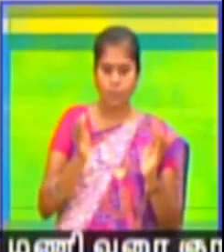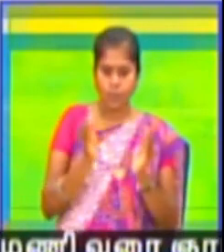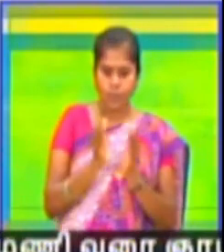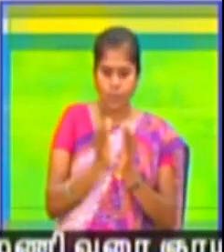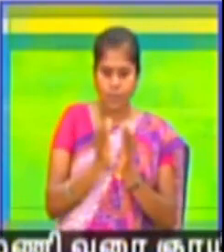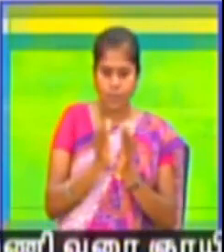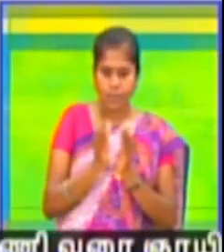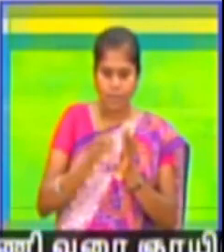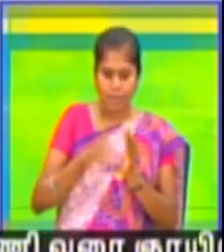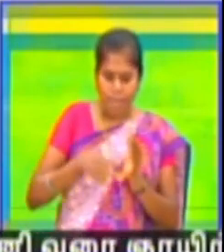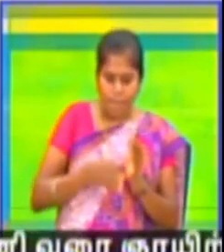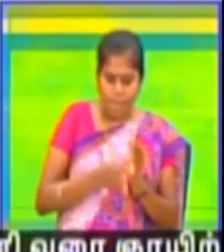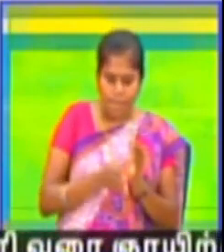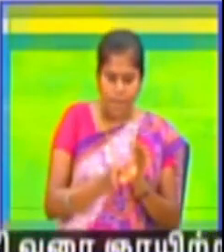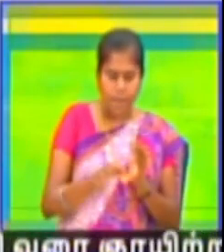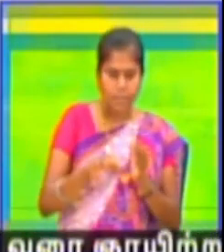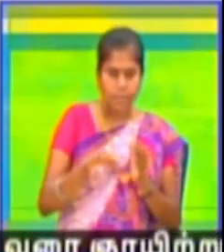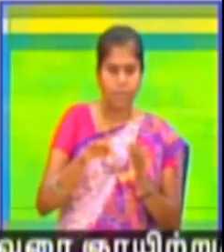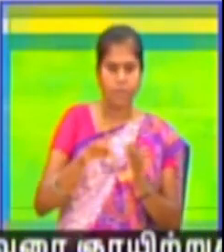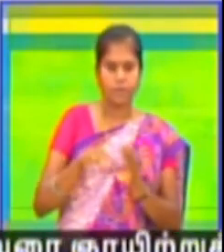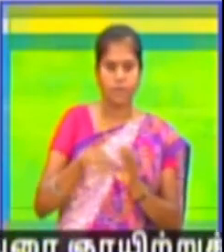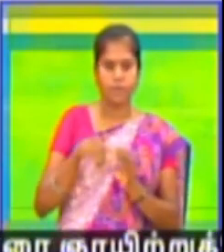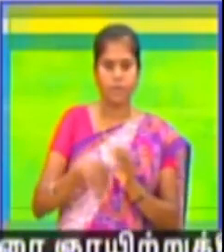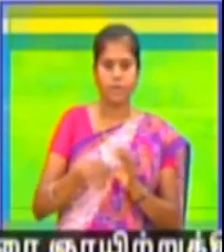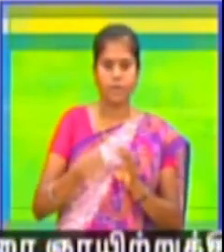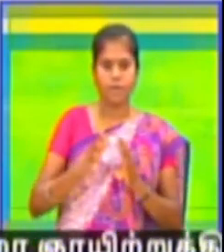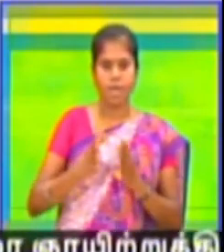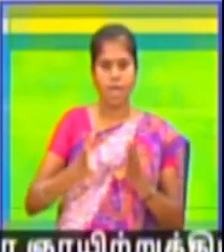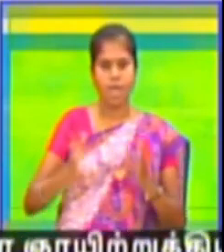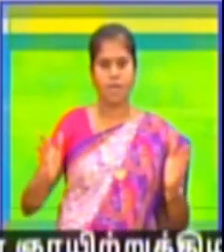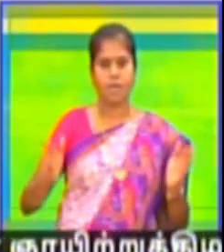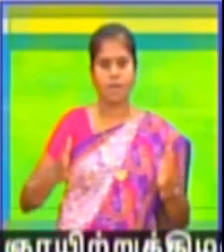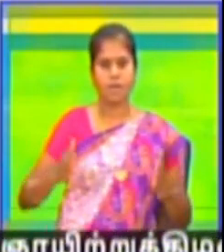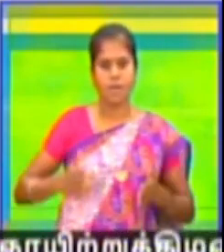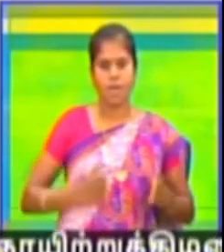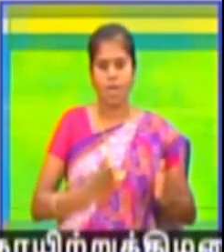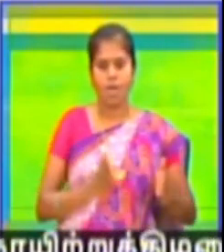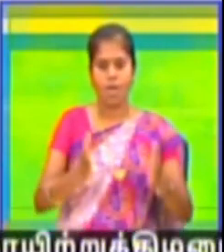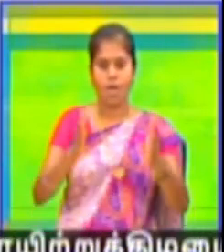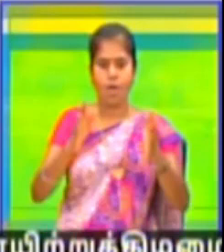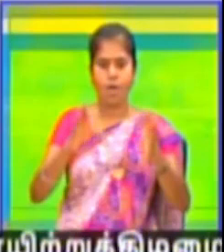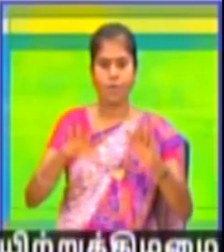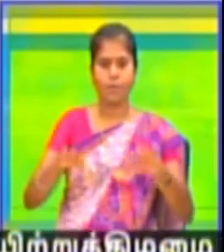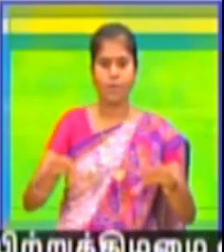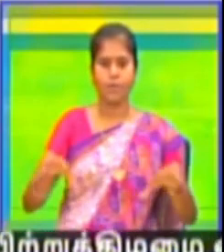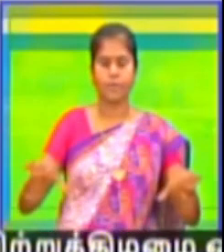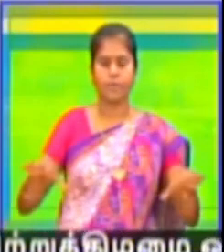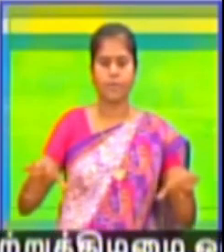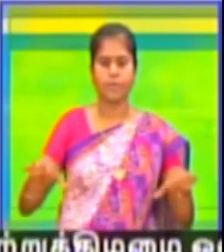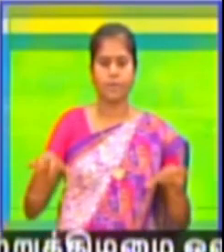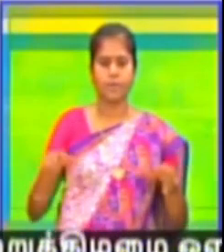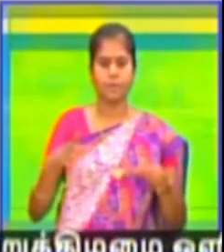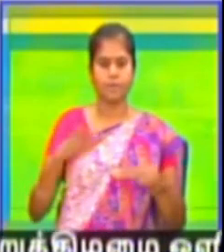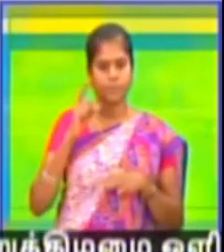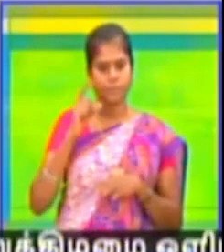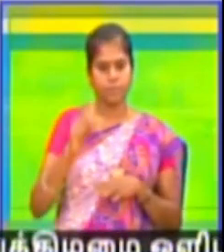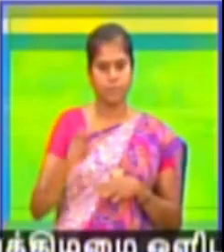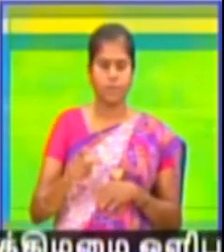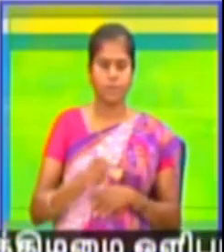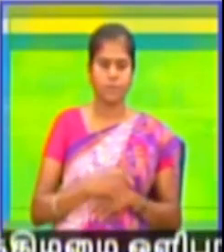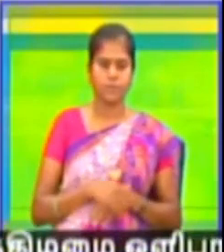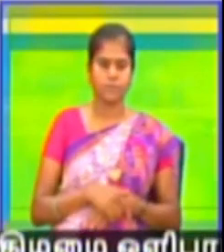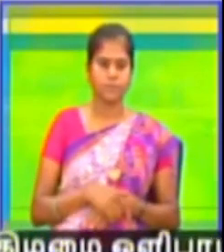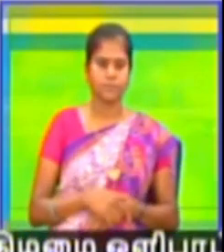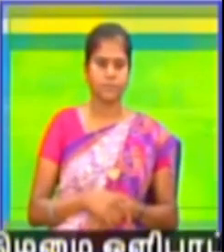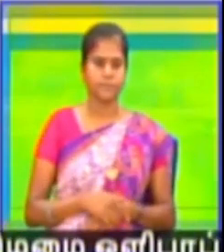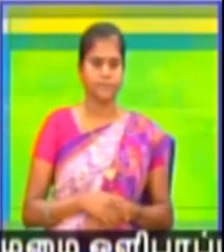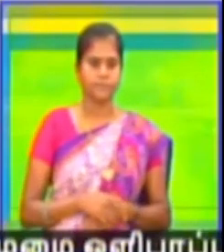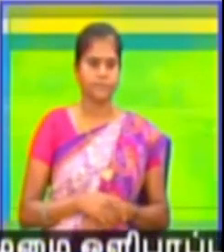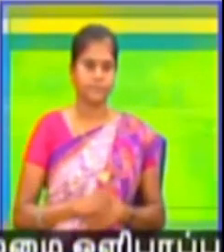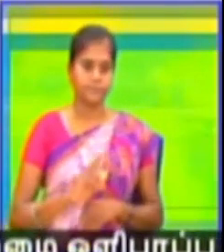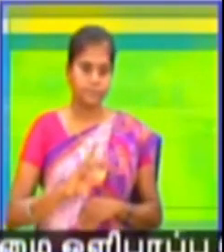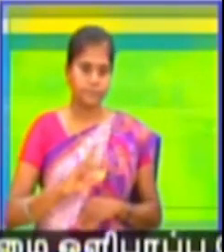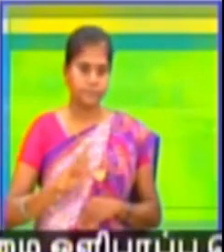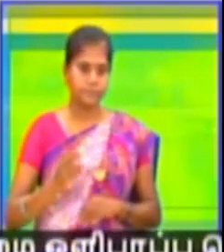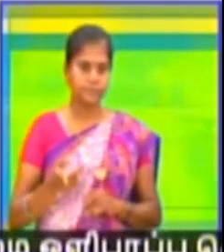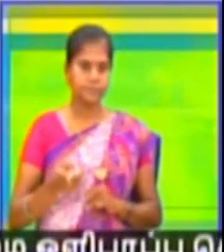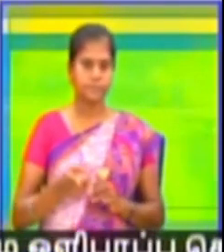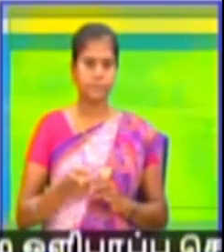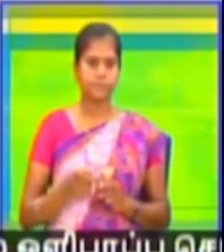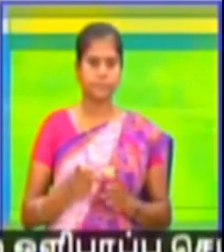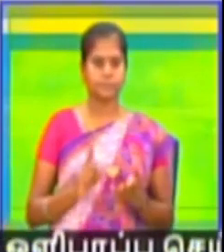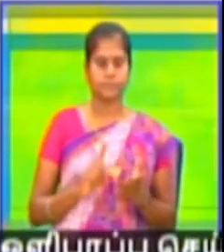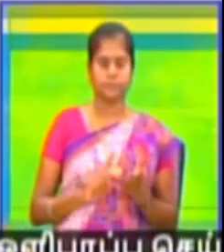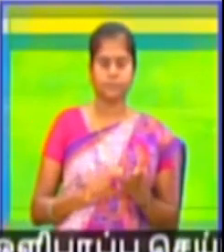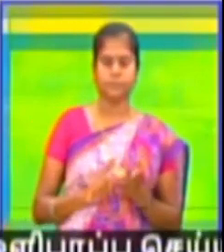அகன்ற ஆற்றுப்படுகைகளை கொண்டதாக இந்த ராக்கி மலைகள் காணப்படுது. அடுத்து பார்த்தீங்கன்னா இந்த நான் ஏற்கனவே சொன்ன